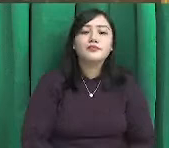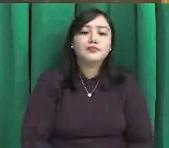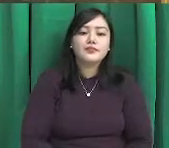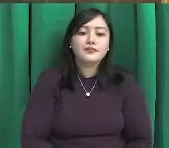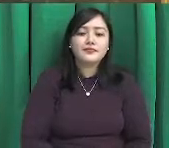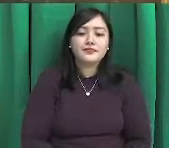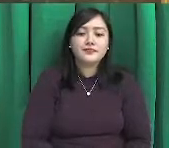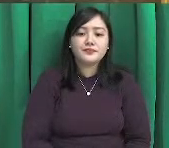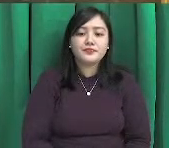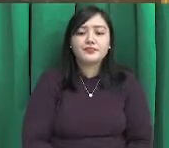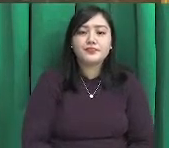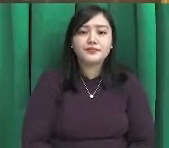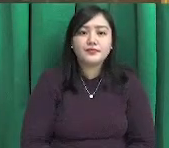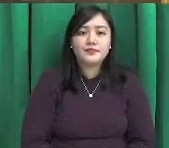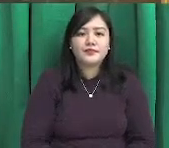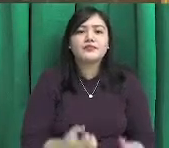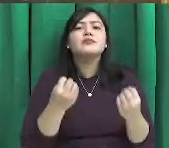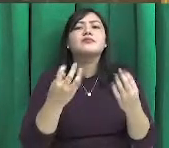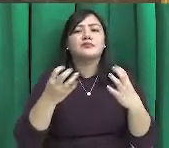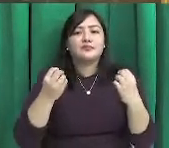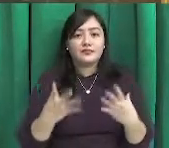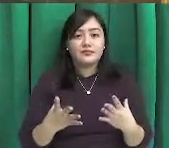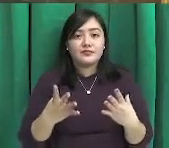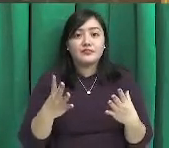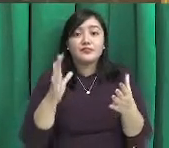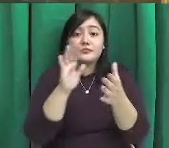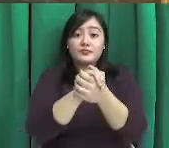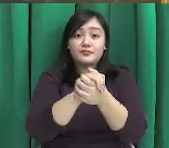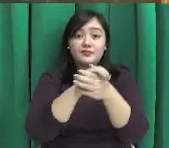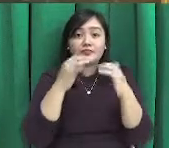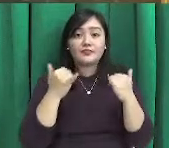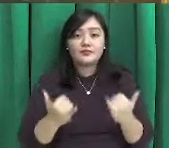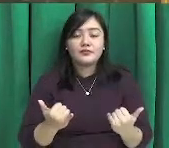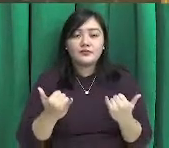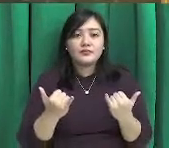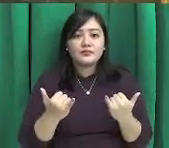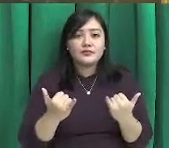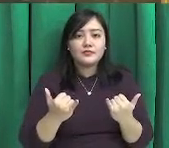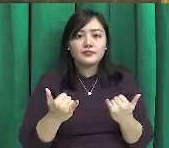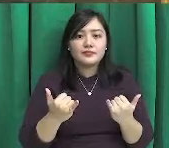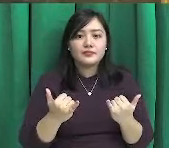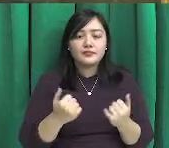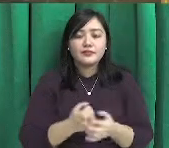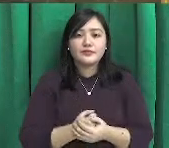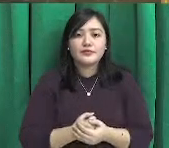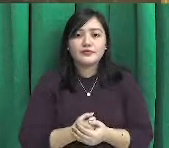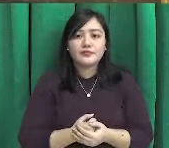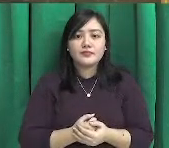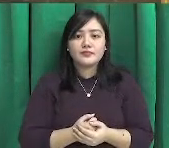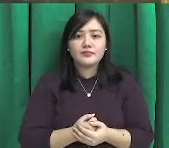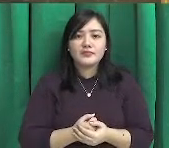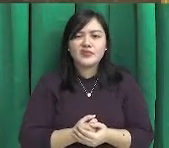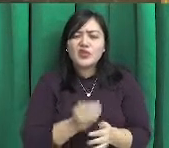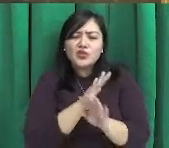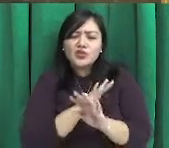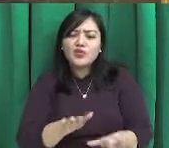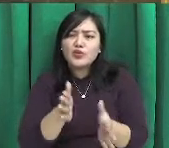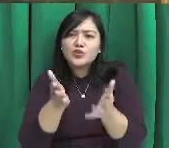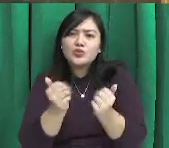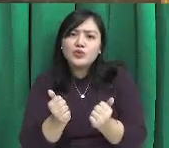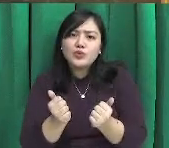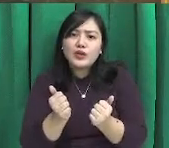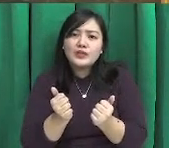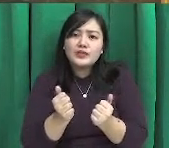Nida at si Dennis. Napakarami ho, mga kapatid, no? Na ayaw nilang gawin itong prinsipyo na sinasabi ko